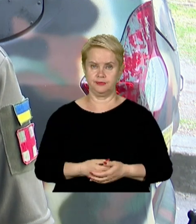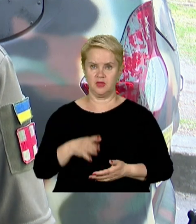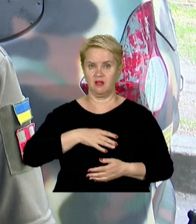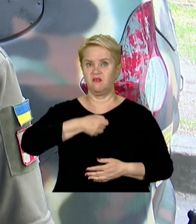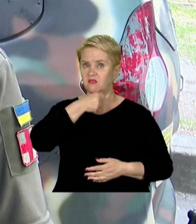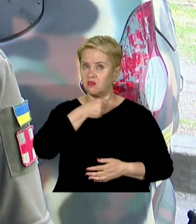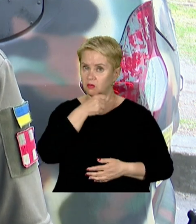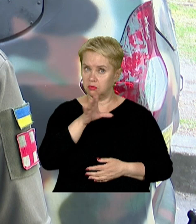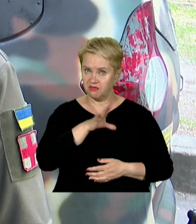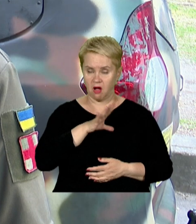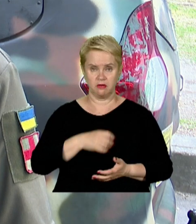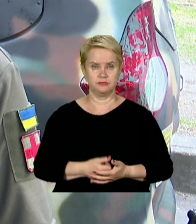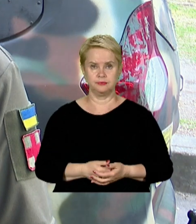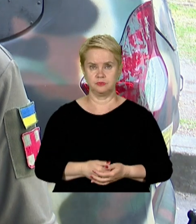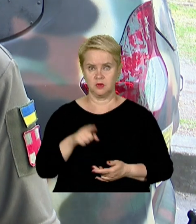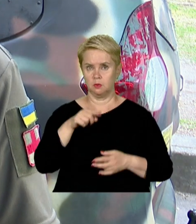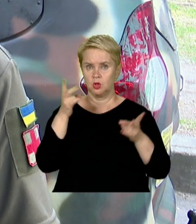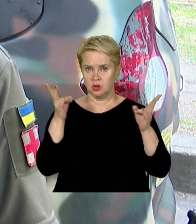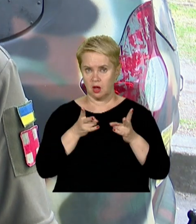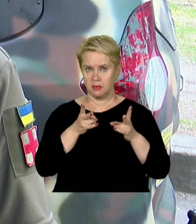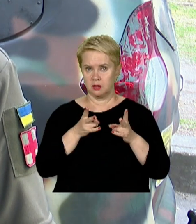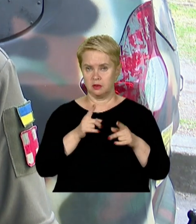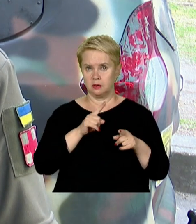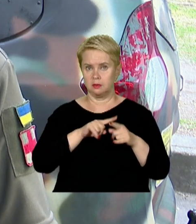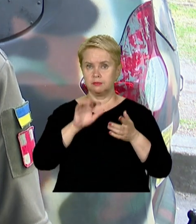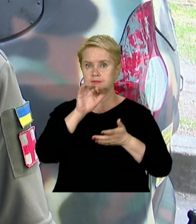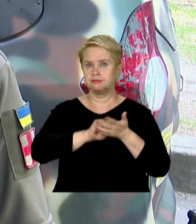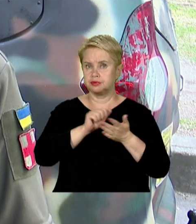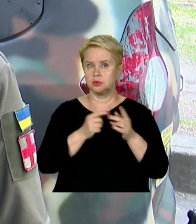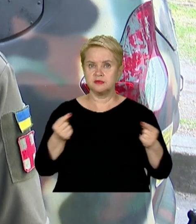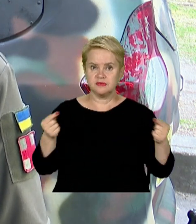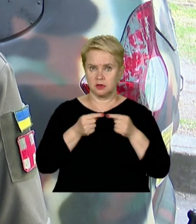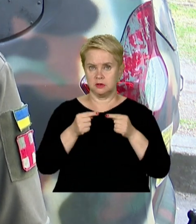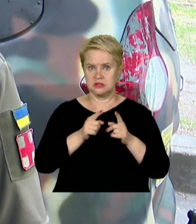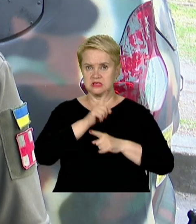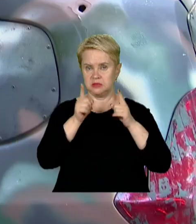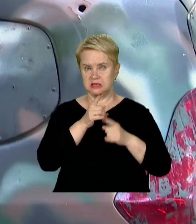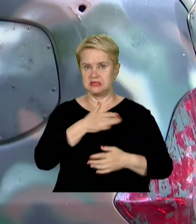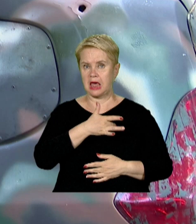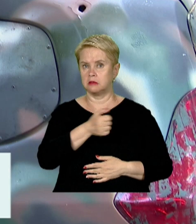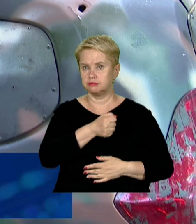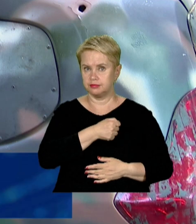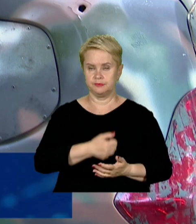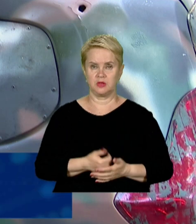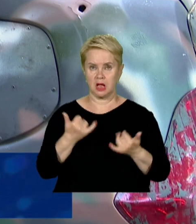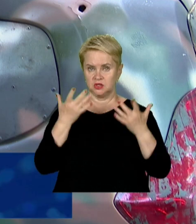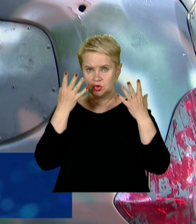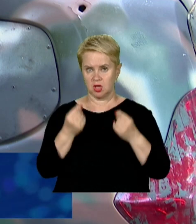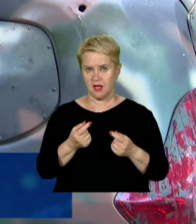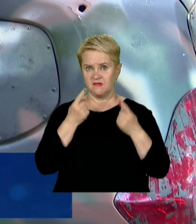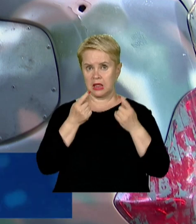вікові, їм необхідно верифікувати причину там зміни ритму серця. На сьогоднішній день є